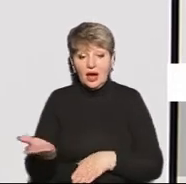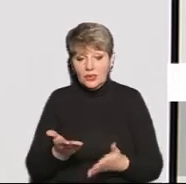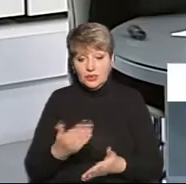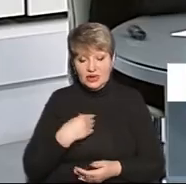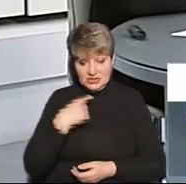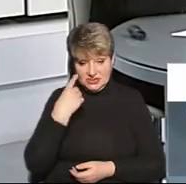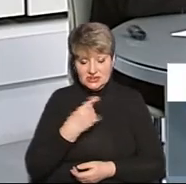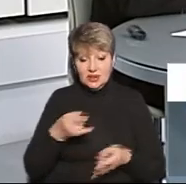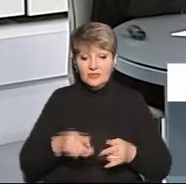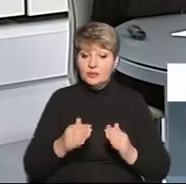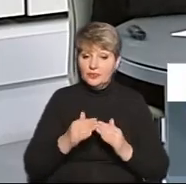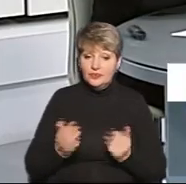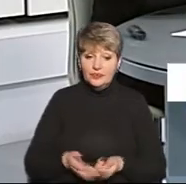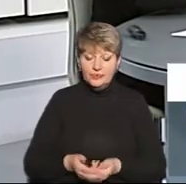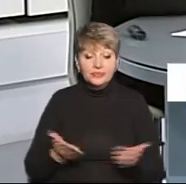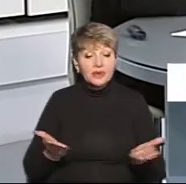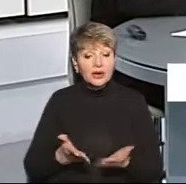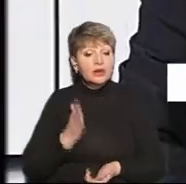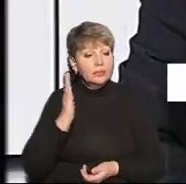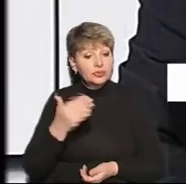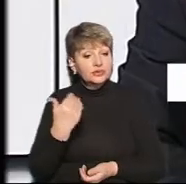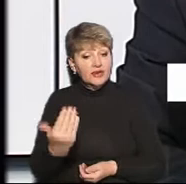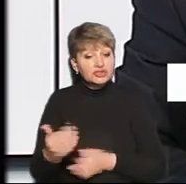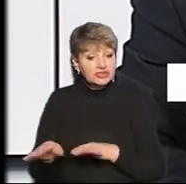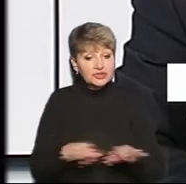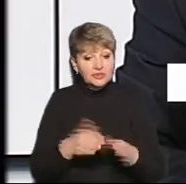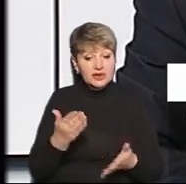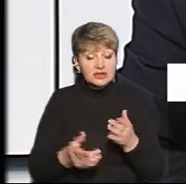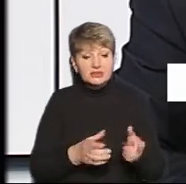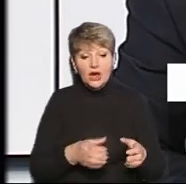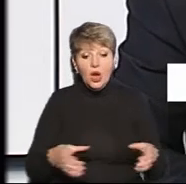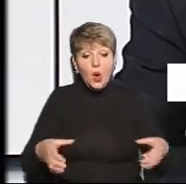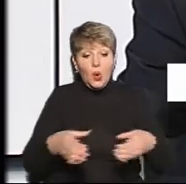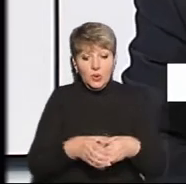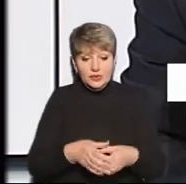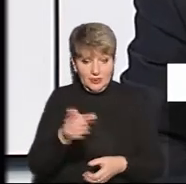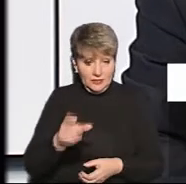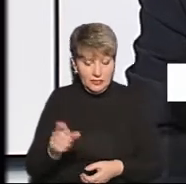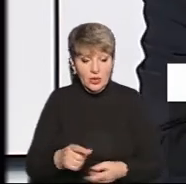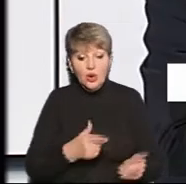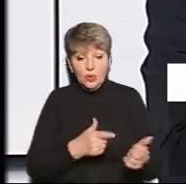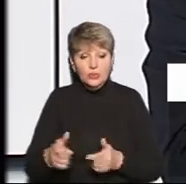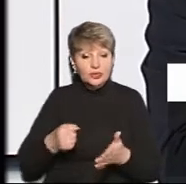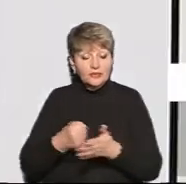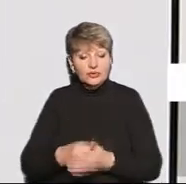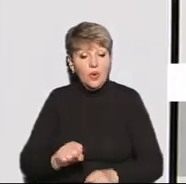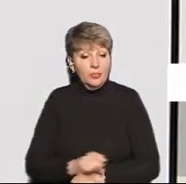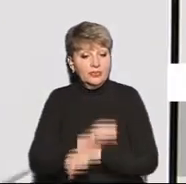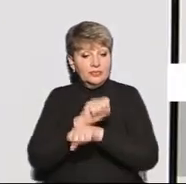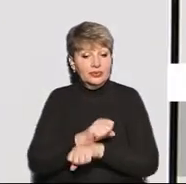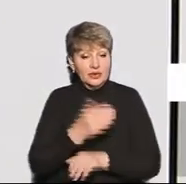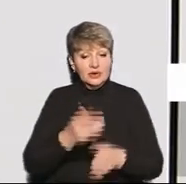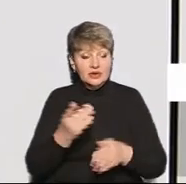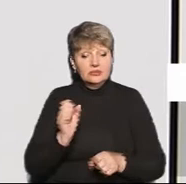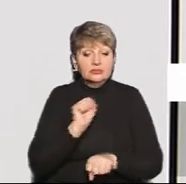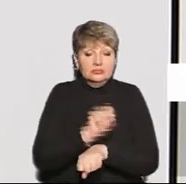пологовому будинку. Пане Ігорю, які ваші будуть дії? В сюжеті ми бачили, що колектив готовий до акцій протесту прикривати дороги. Які будуть дії міської влади,